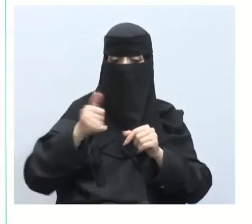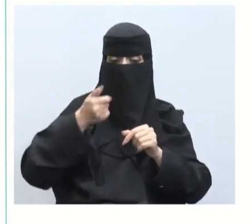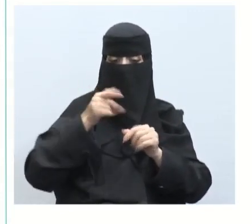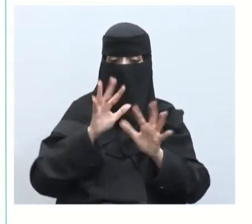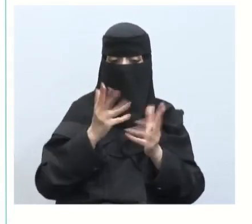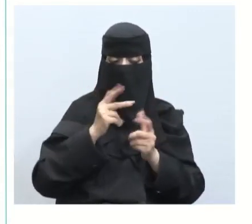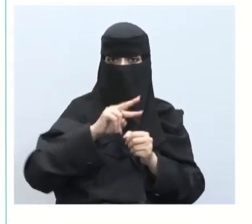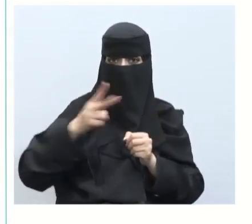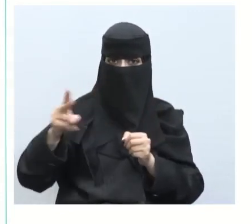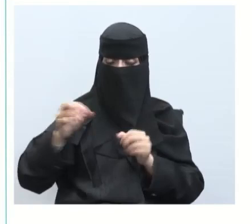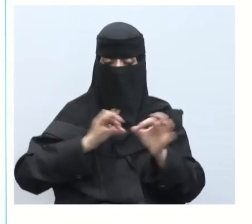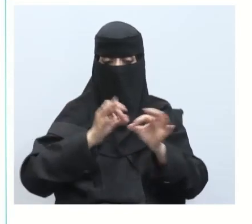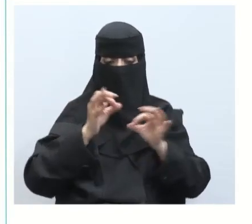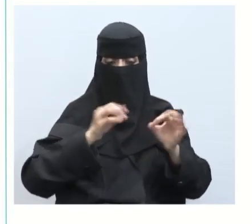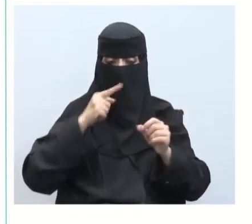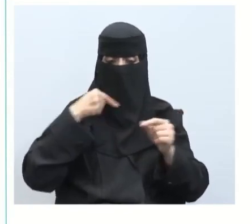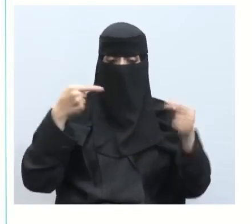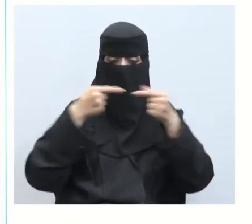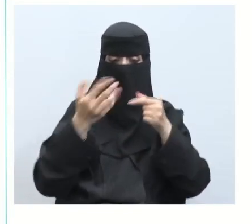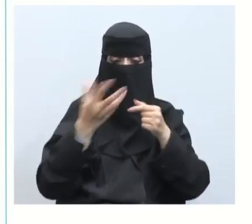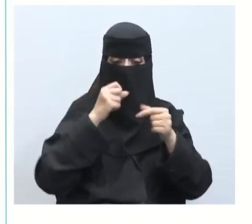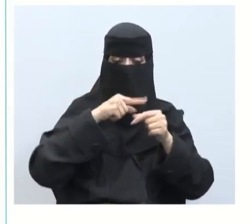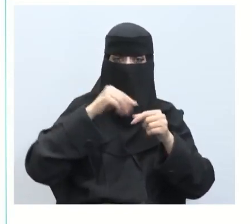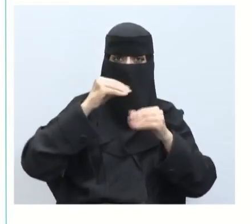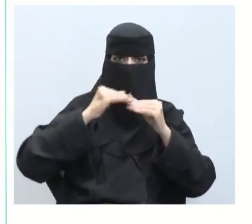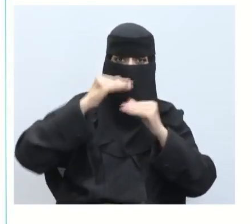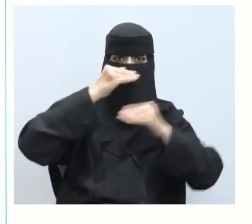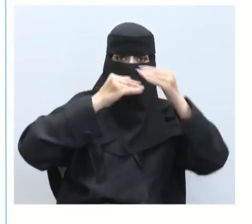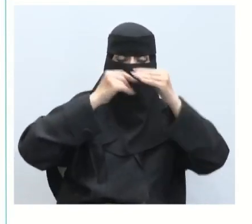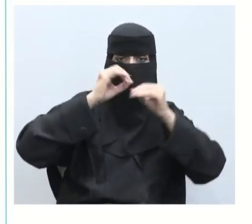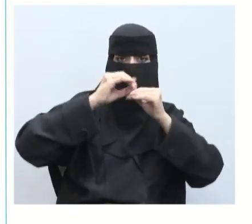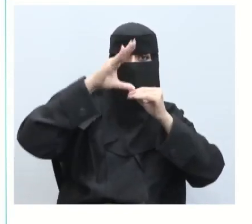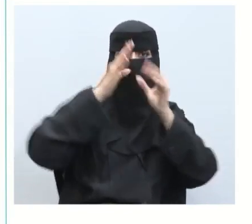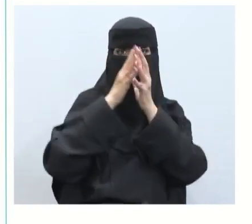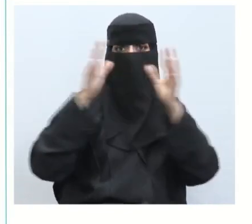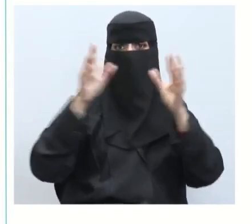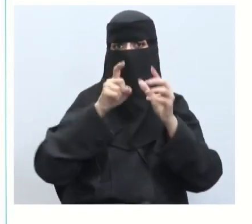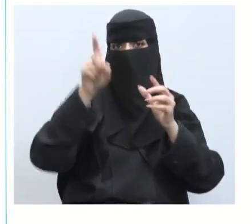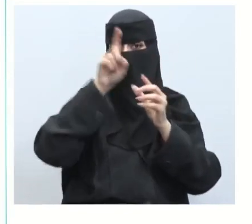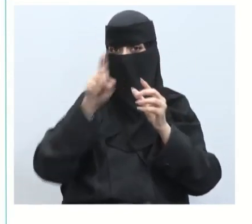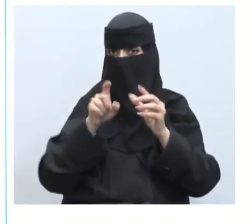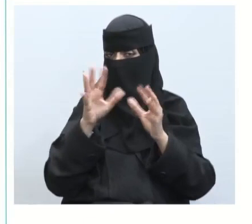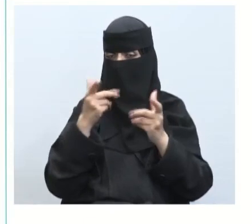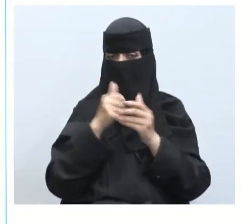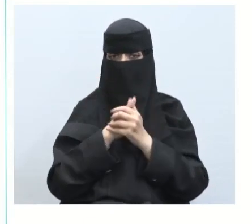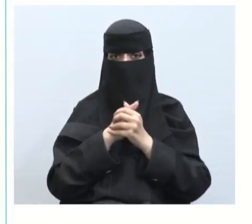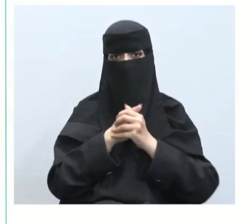مشروع بناء ضخم لو نظرنا ان لدينا مشروع ضخم لبناء مثلا مشروع او